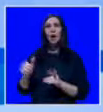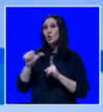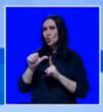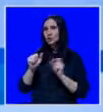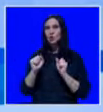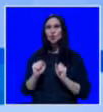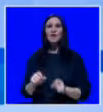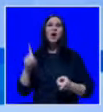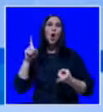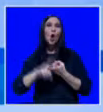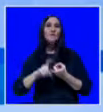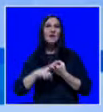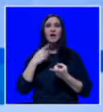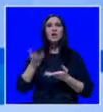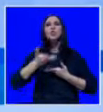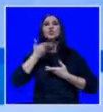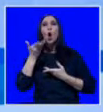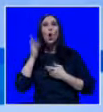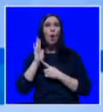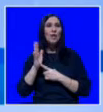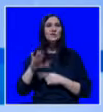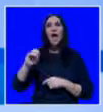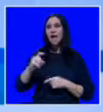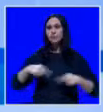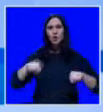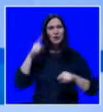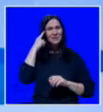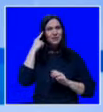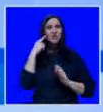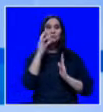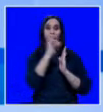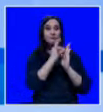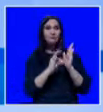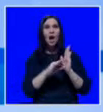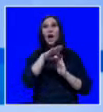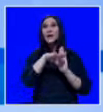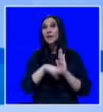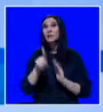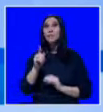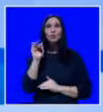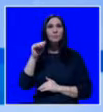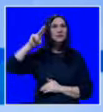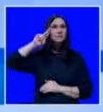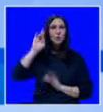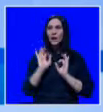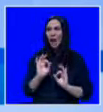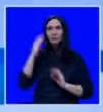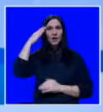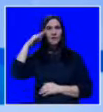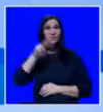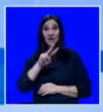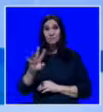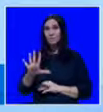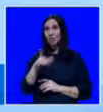се очаква конвергентния доклад за еврозоната. Смятате ли, че критериите могат да бъдат изпълнени и въобще реалистична ли е датата